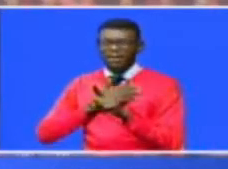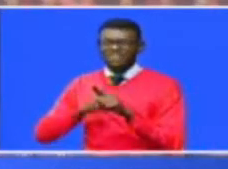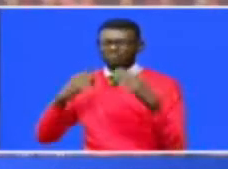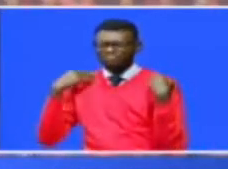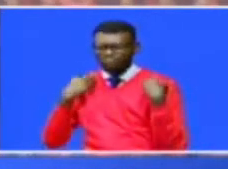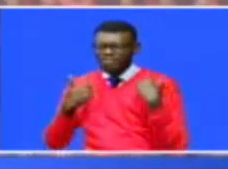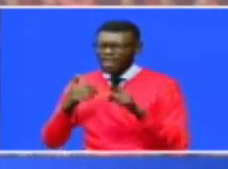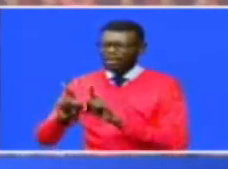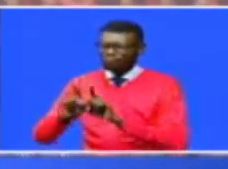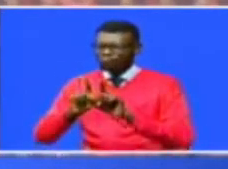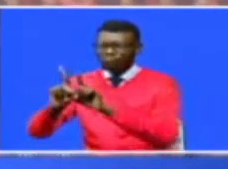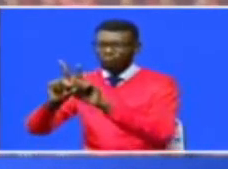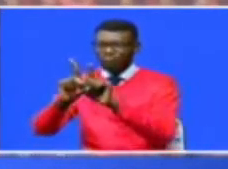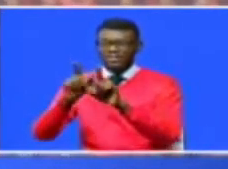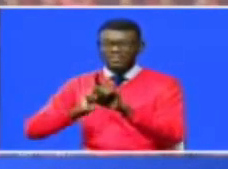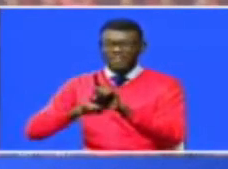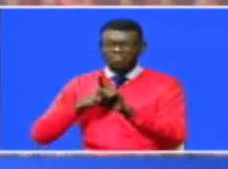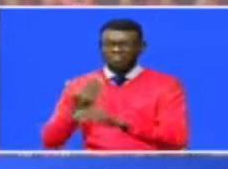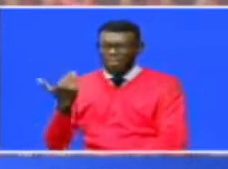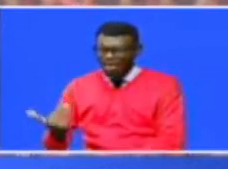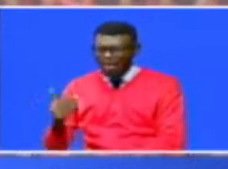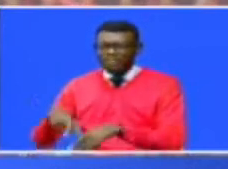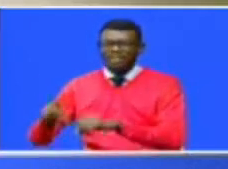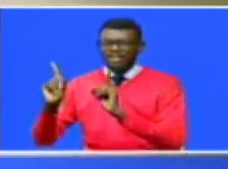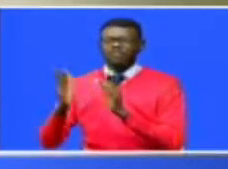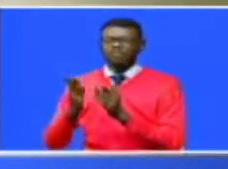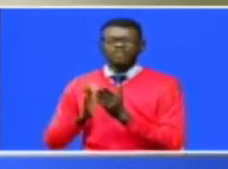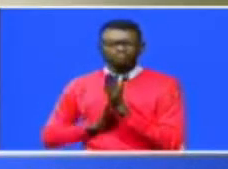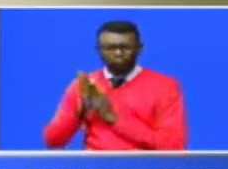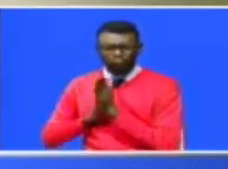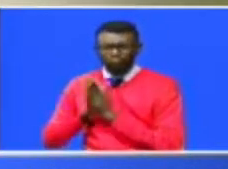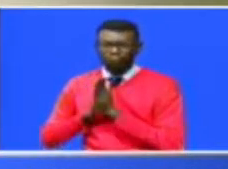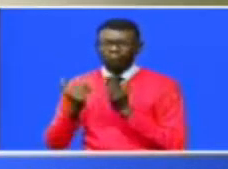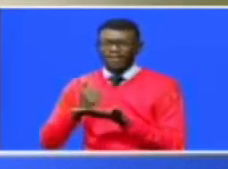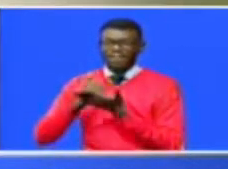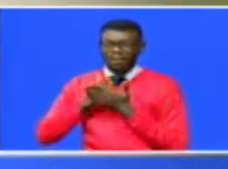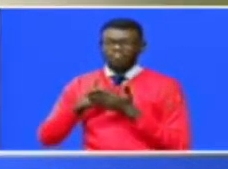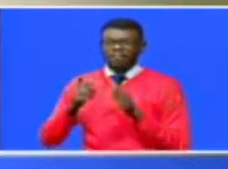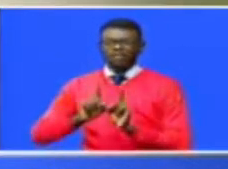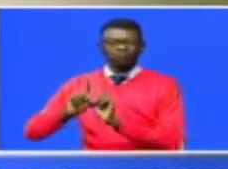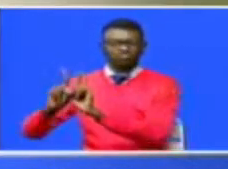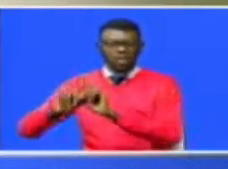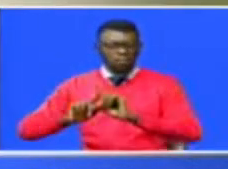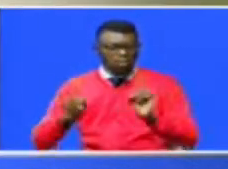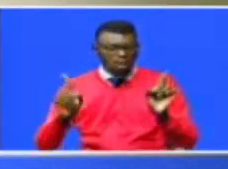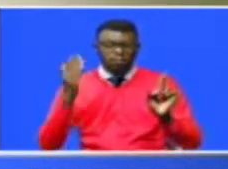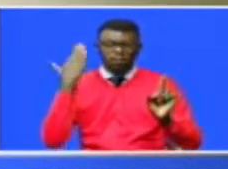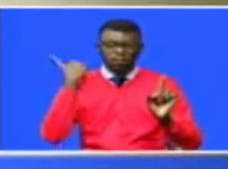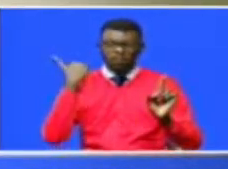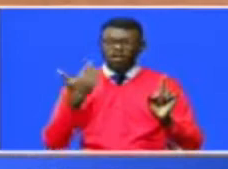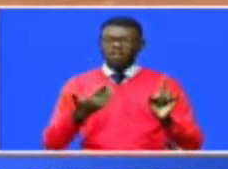mdogo sana. Sasa yeye ndio aliniinspire, nikaanza kumfuata hivyo. Lakini kuna time ilifika